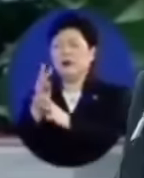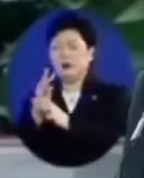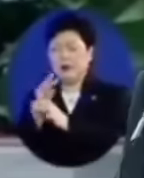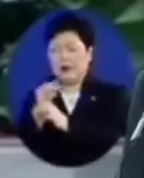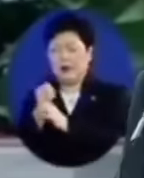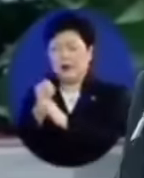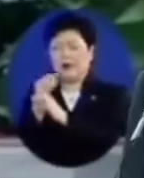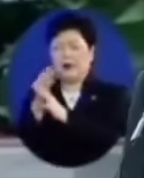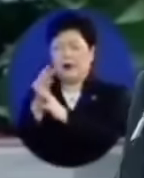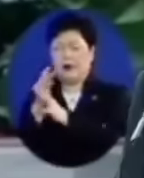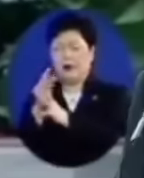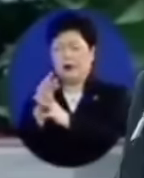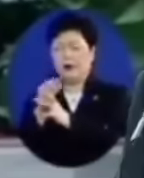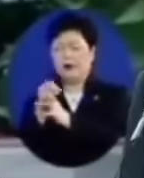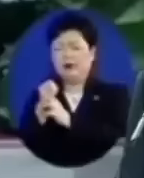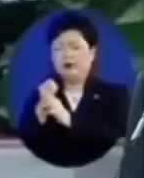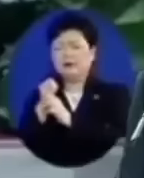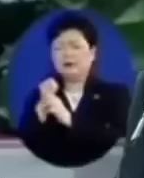주여